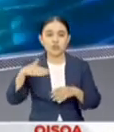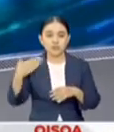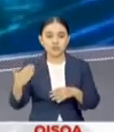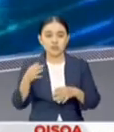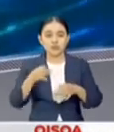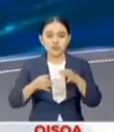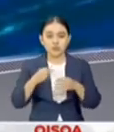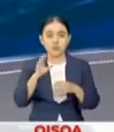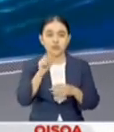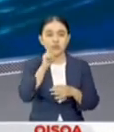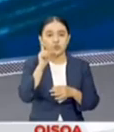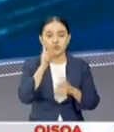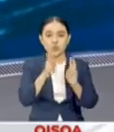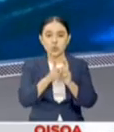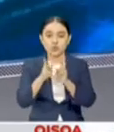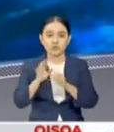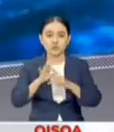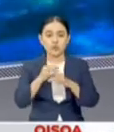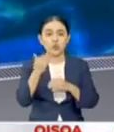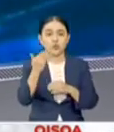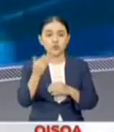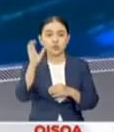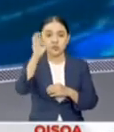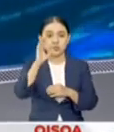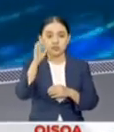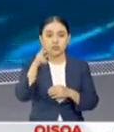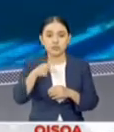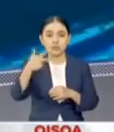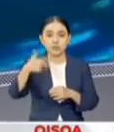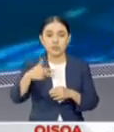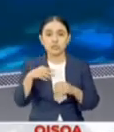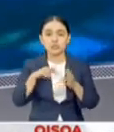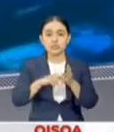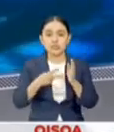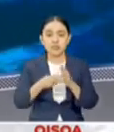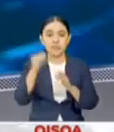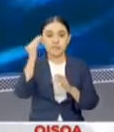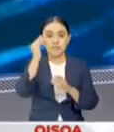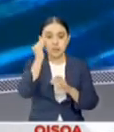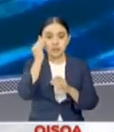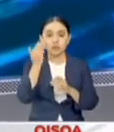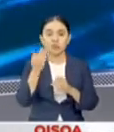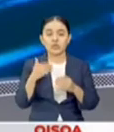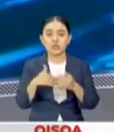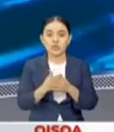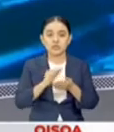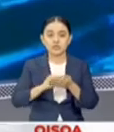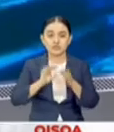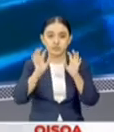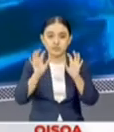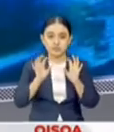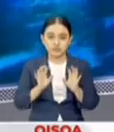tomonidan sud va yoshlar uchrashuvi o'tkazildi. Unda O'zbekiston 2030 strategiyasi mazmun mohiyati, yangi